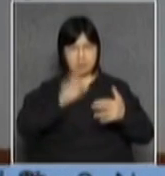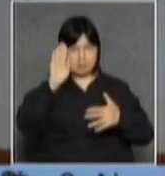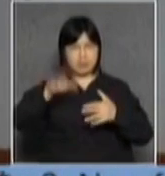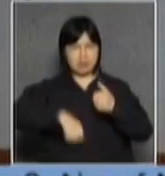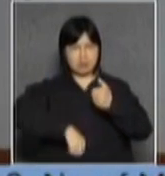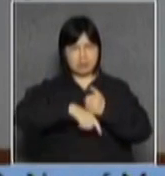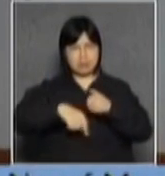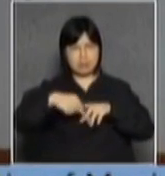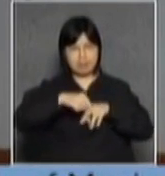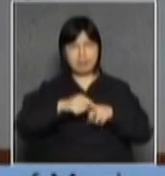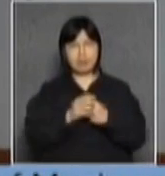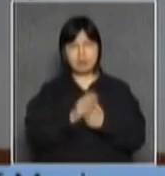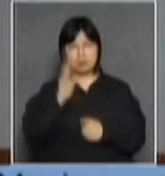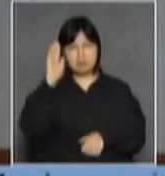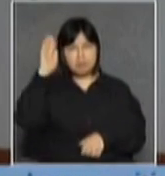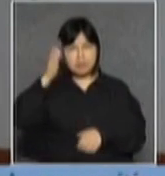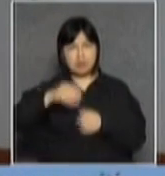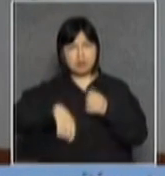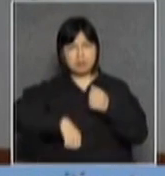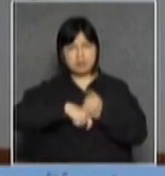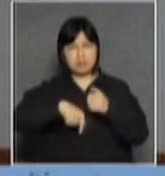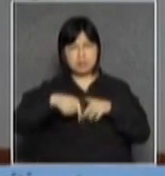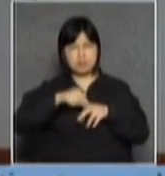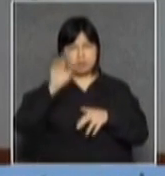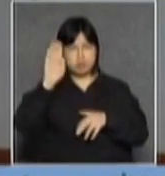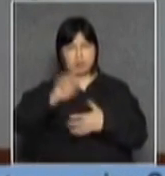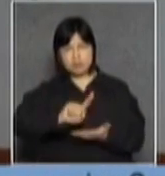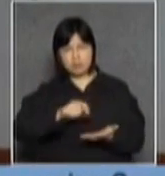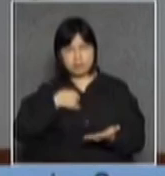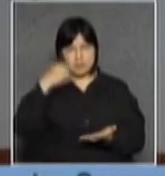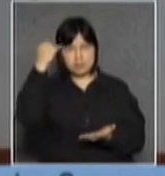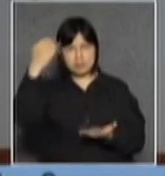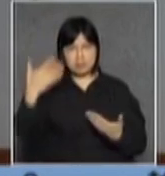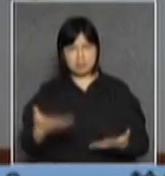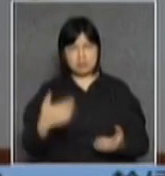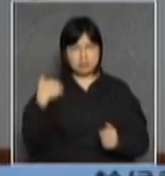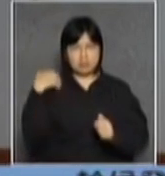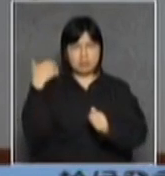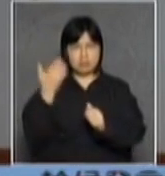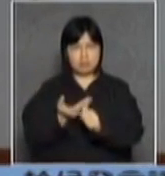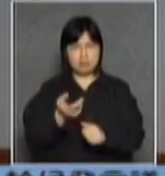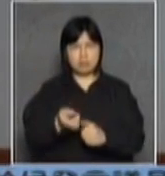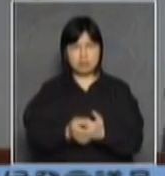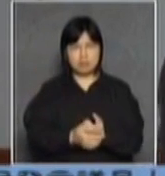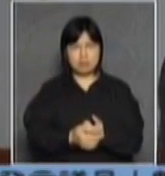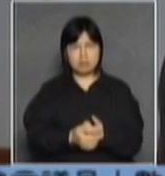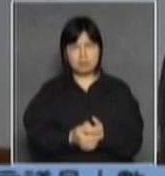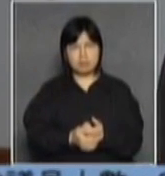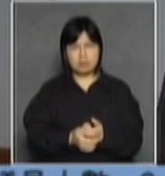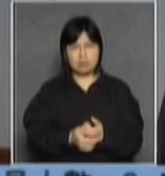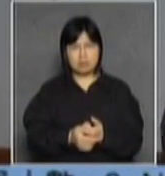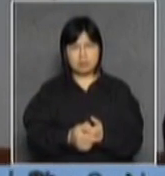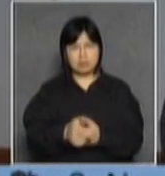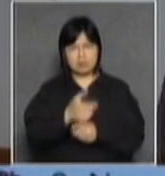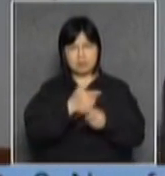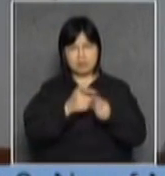金。未來基金將來係點我唔知啦。佢而家委任咗一個嗰個叫做嗰個經濟